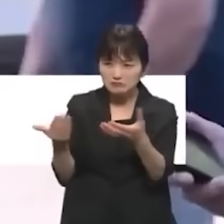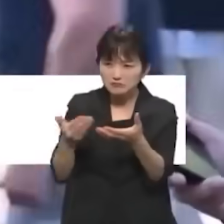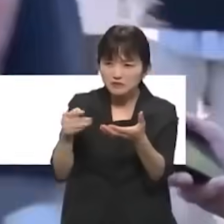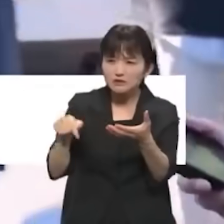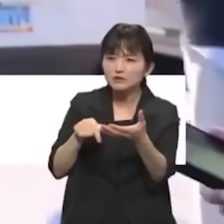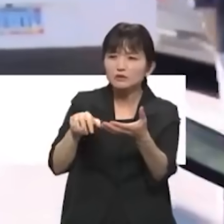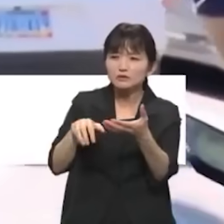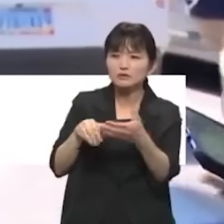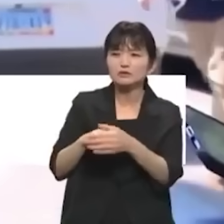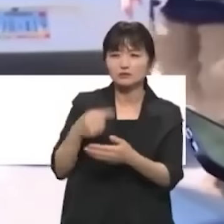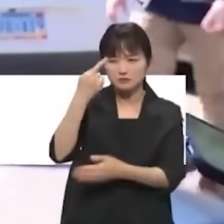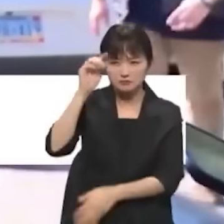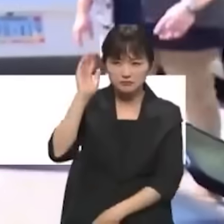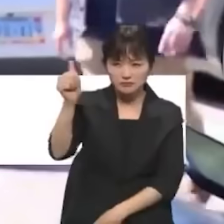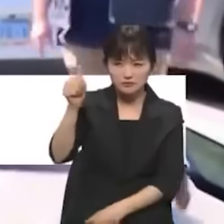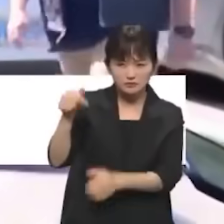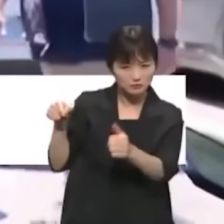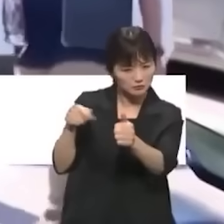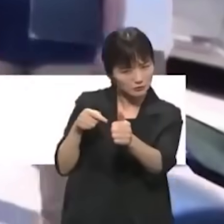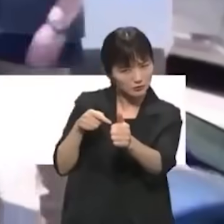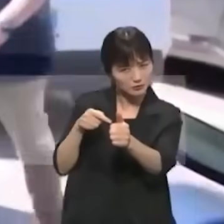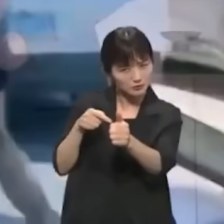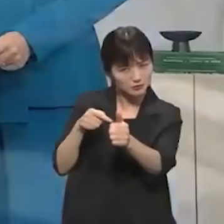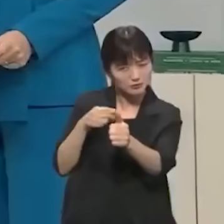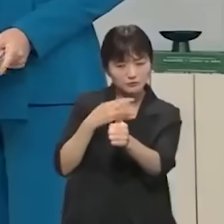behind, but I don't know enough to know the answer.